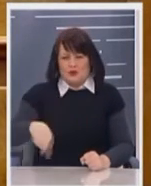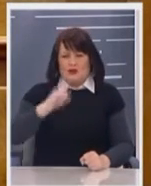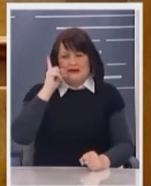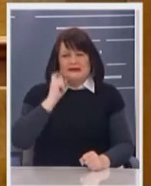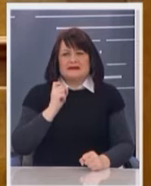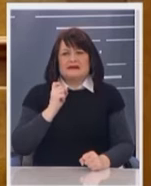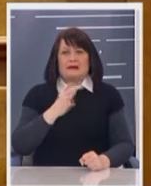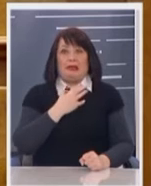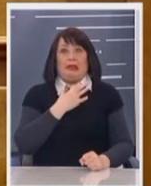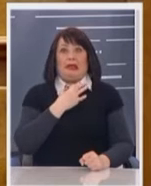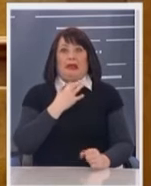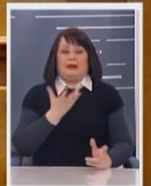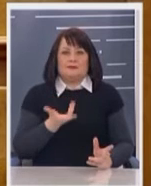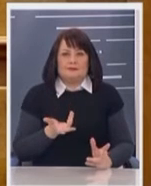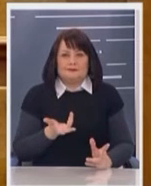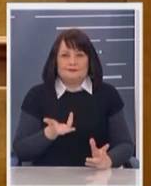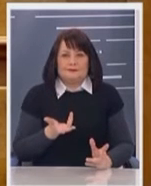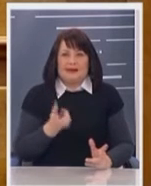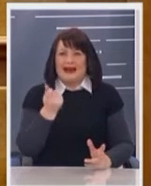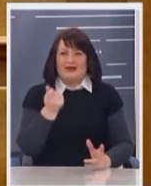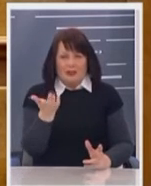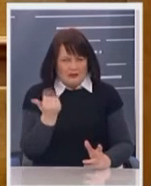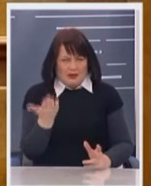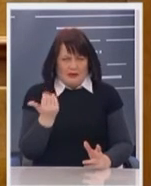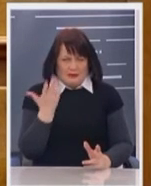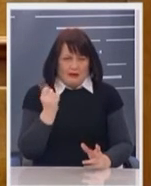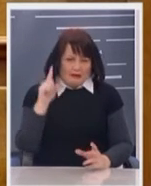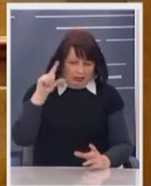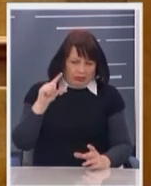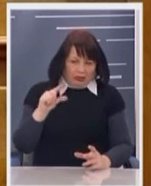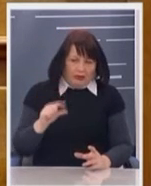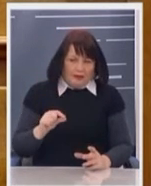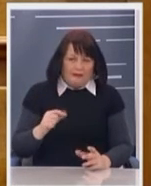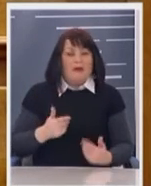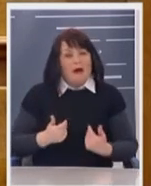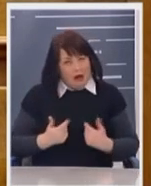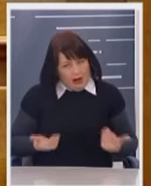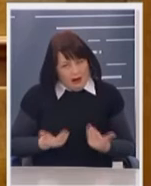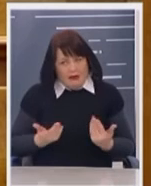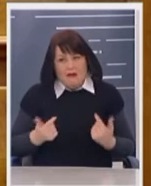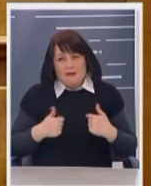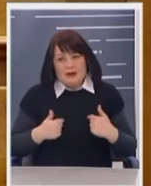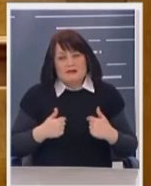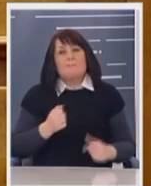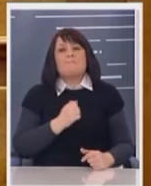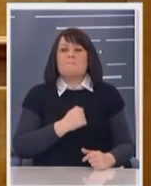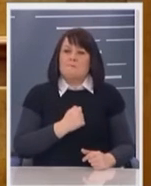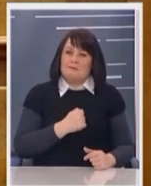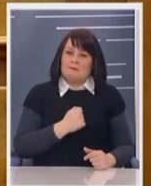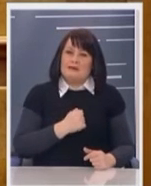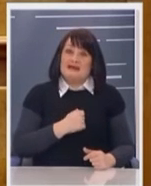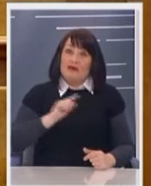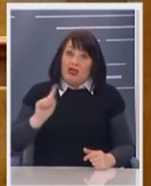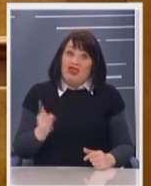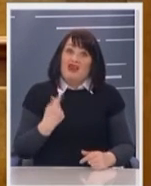ένα πλαίσιο ασφυξίας χρηματοδοτικής. Παρόλα αυτά, και πιστεύω ότι αυτό ήταν ένα μικρό